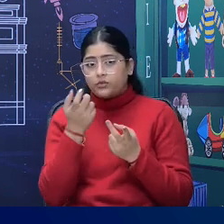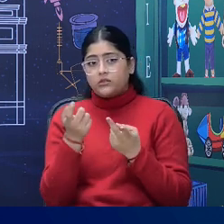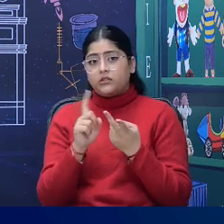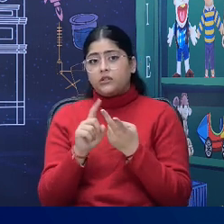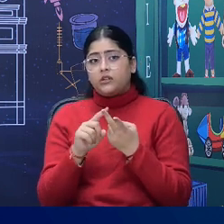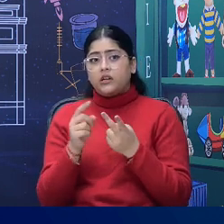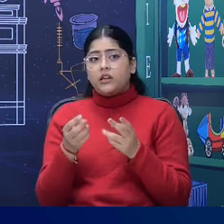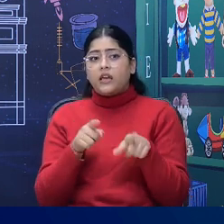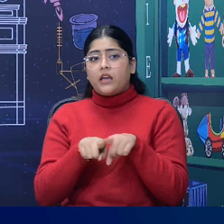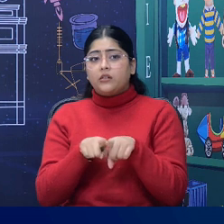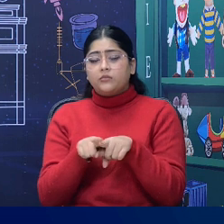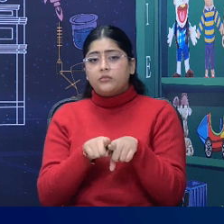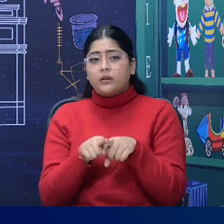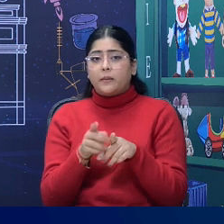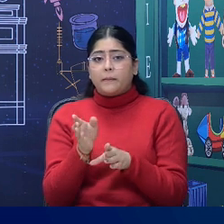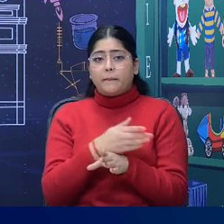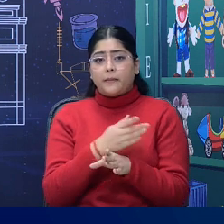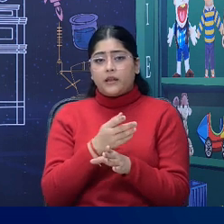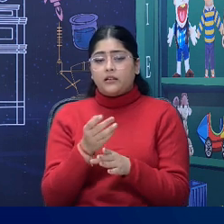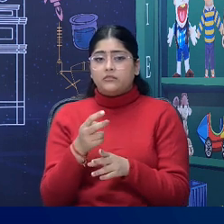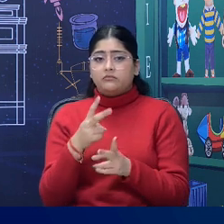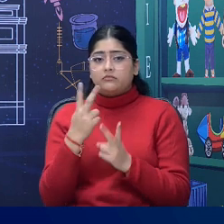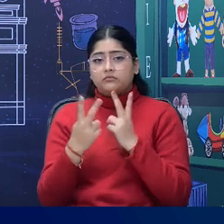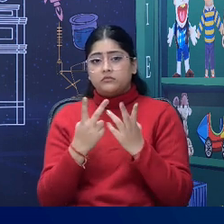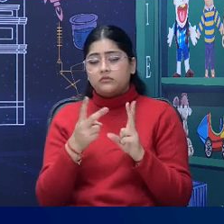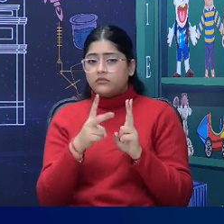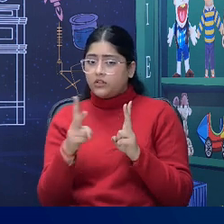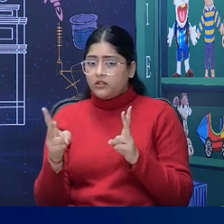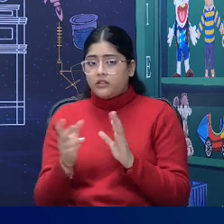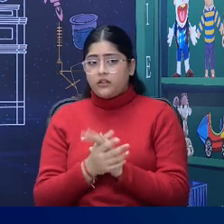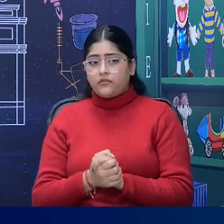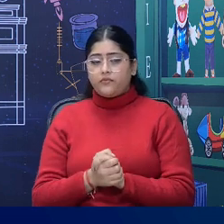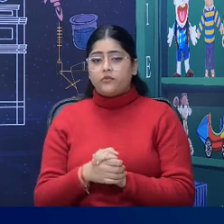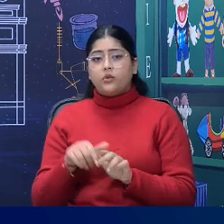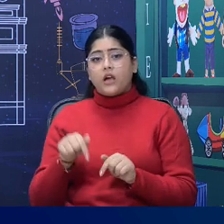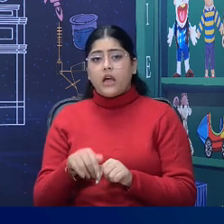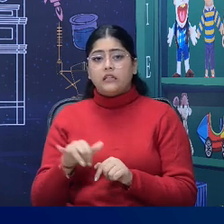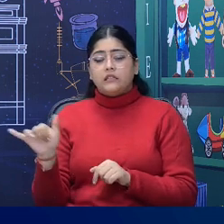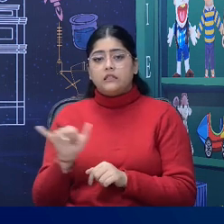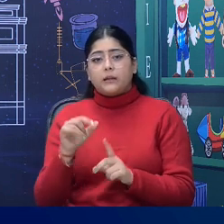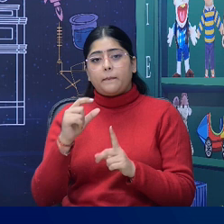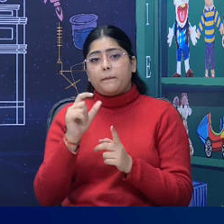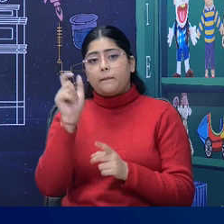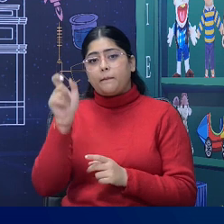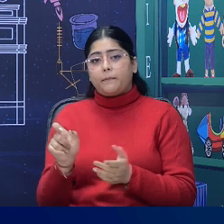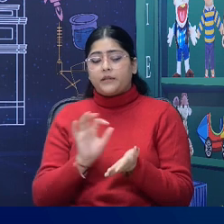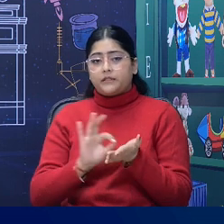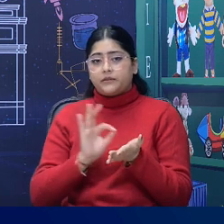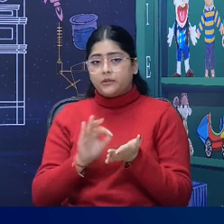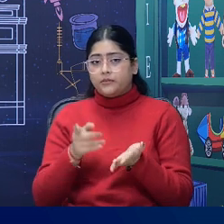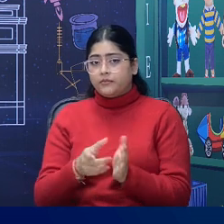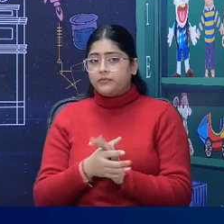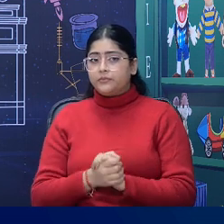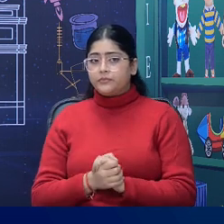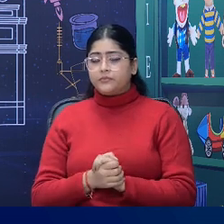श्रद्धा का दौर व्यंग लेख संग्रह इत्यादि और यह जो आज की रचना है वो भी जो है हरिशंकर प्रसाई जी ने लिखी है तो प्रसाई जी ने जो